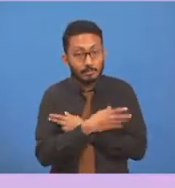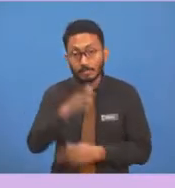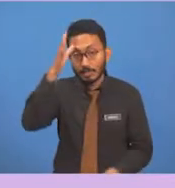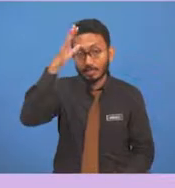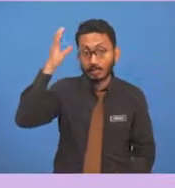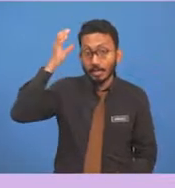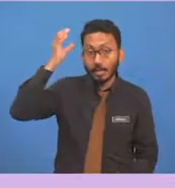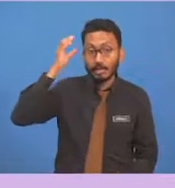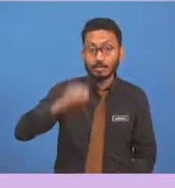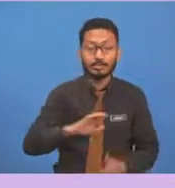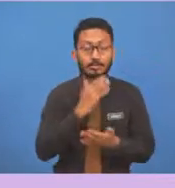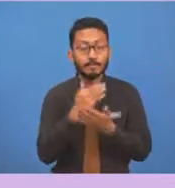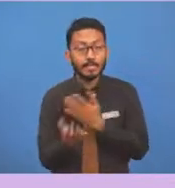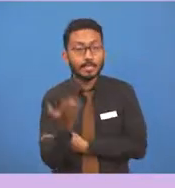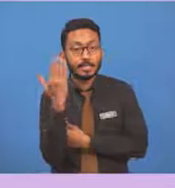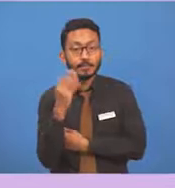Selamat pagi, Puan.